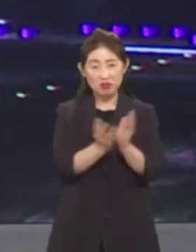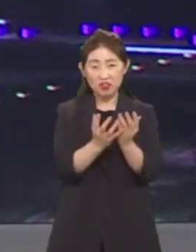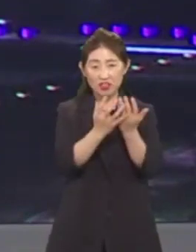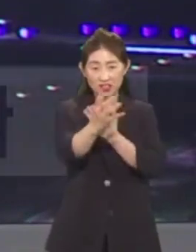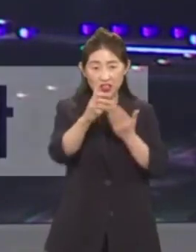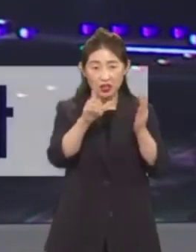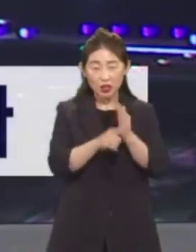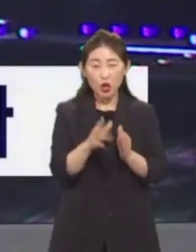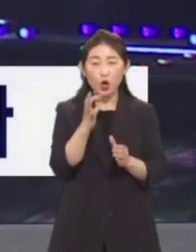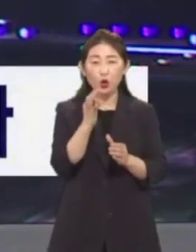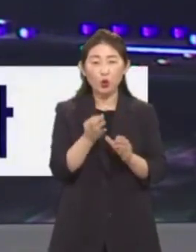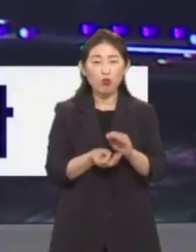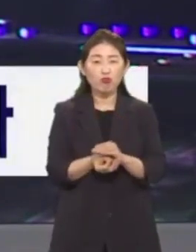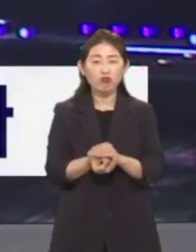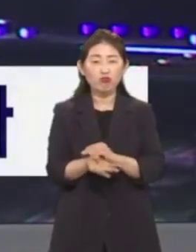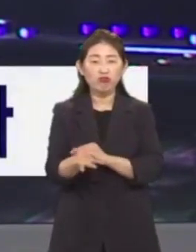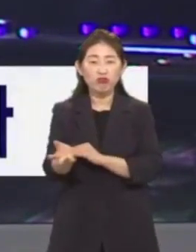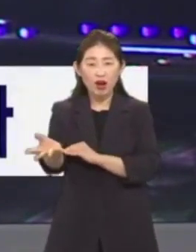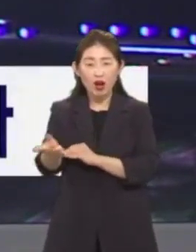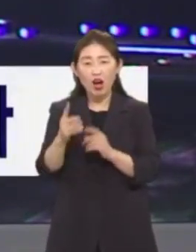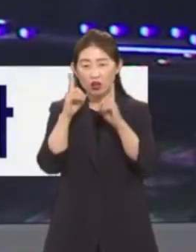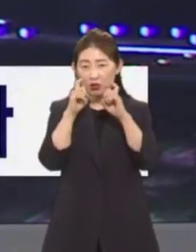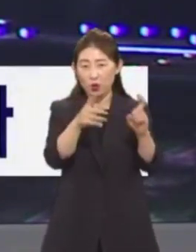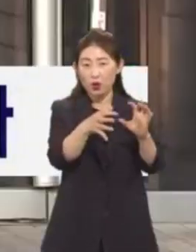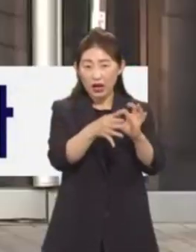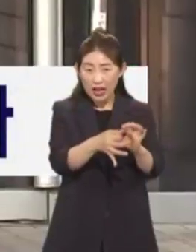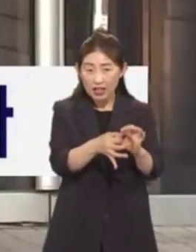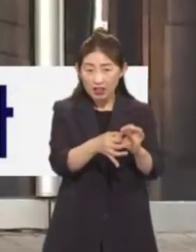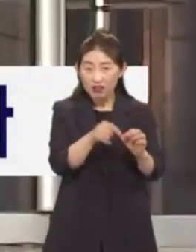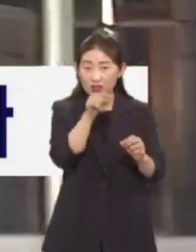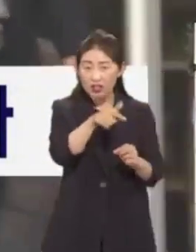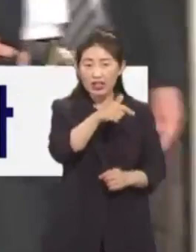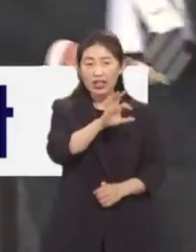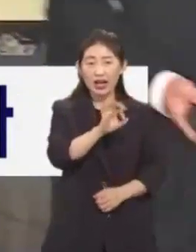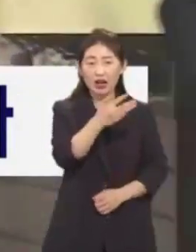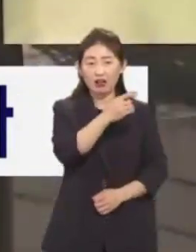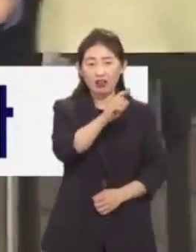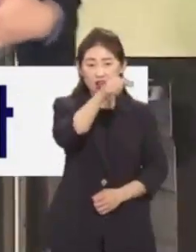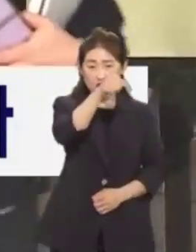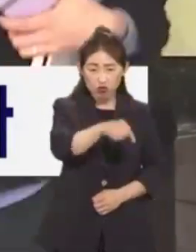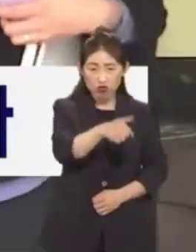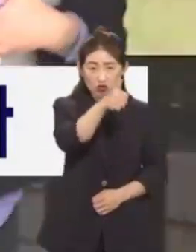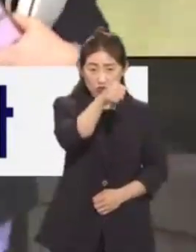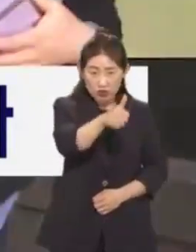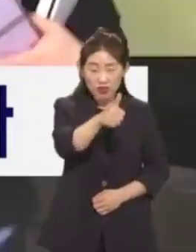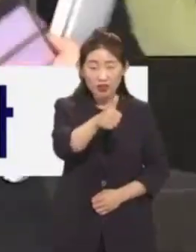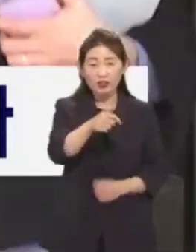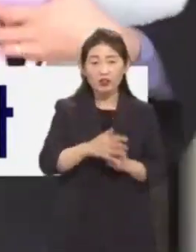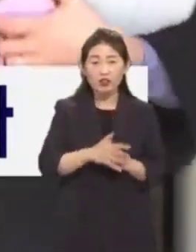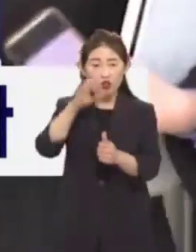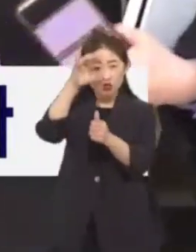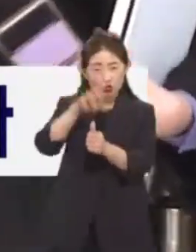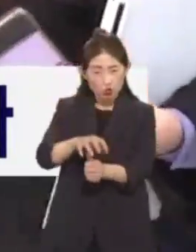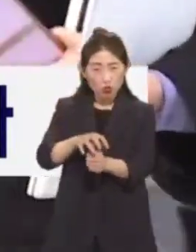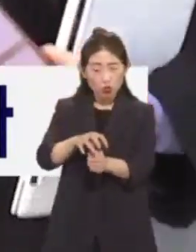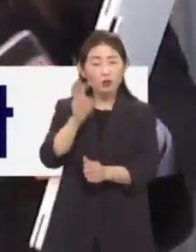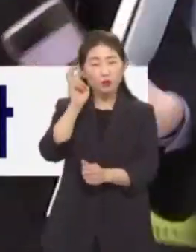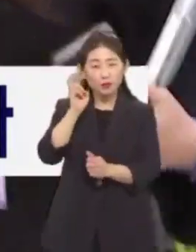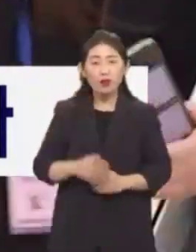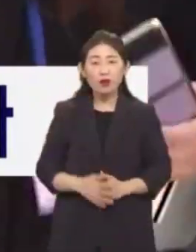더불어민주당 전당대회 돈봉투 살포 의혹과 관련해 핵심 피의자인 강내구 수자원공사 감사가 구속기로에